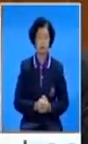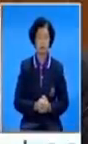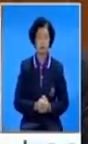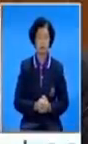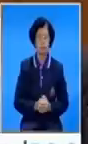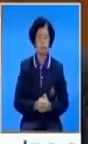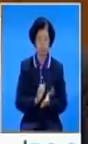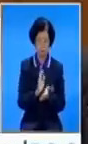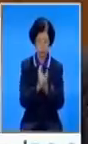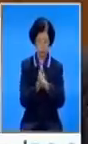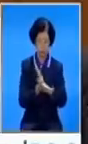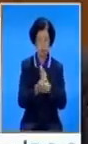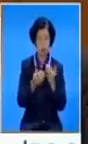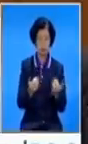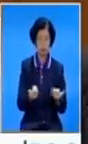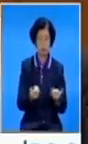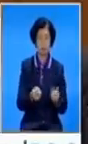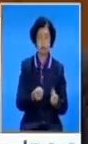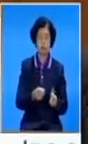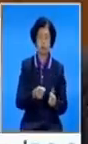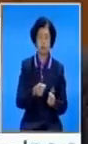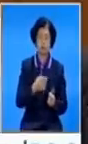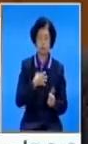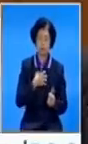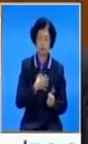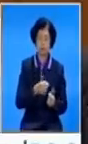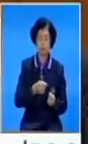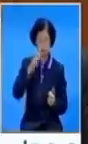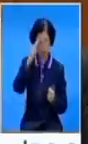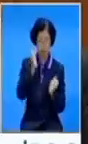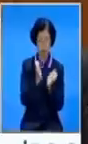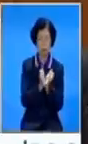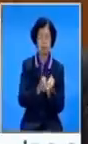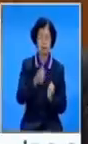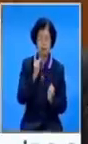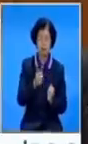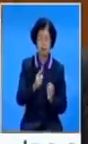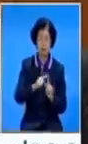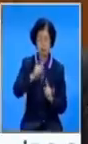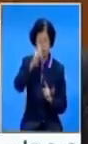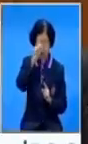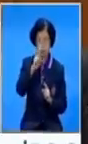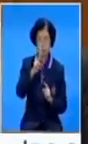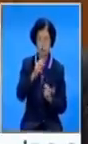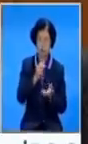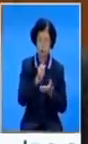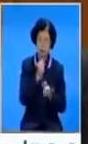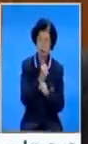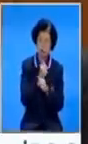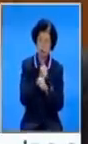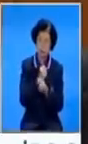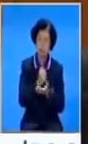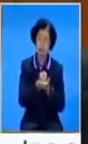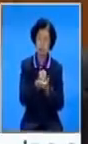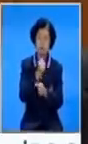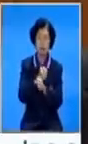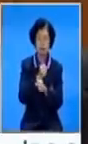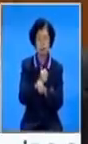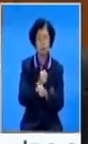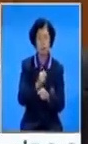ปฏิรูปวันนี้เพื่อให้ตำรวจเป็นอย่างนั้นครับให้ตำรวจเป็นบุคคลที่เคารพเอื้อเฟื้อต่อหน้าที่กรุณาป